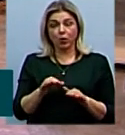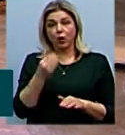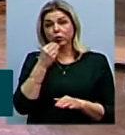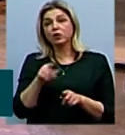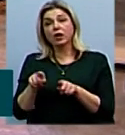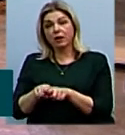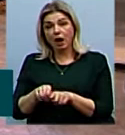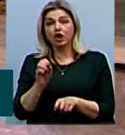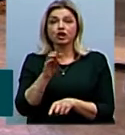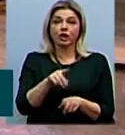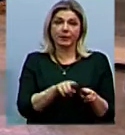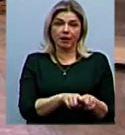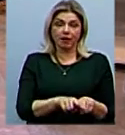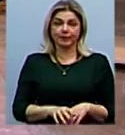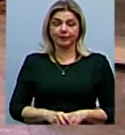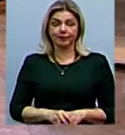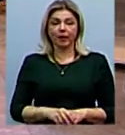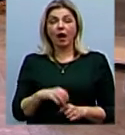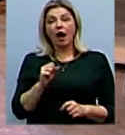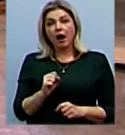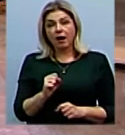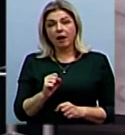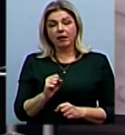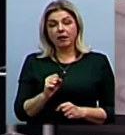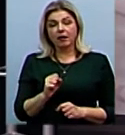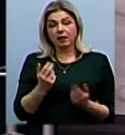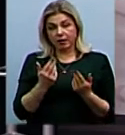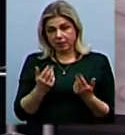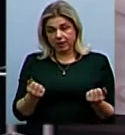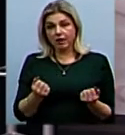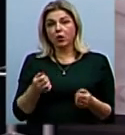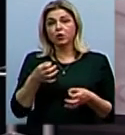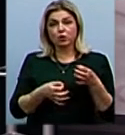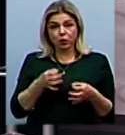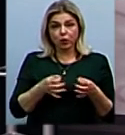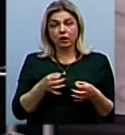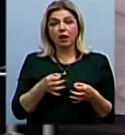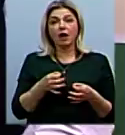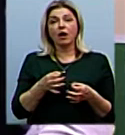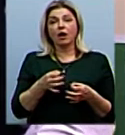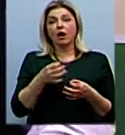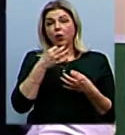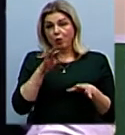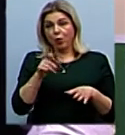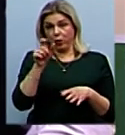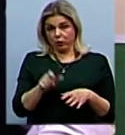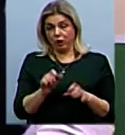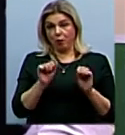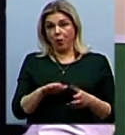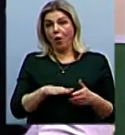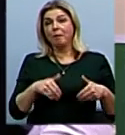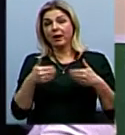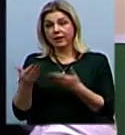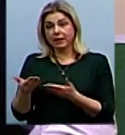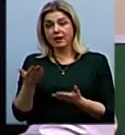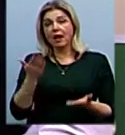так. А насчет того, что да, суд, по идее, любой горожанин может обратиться, и если